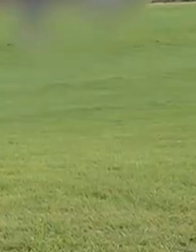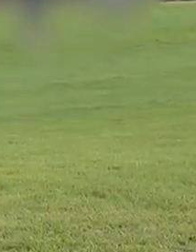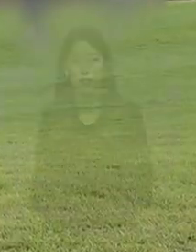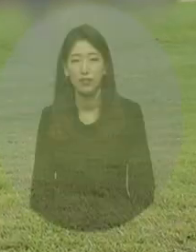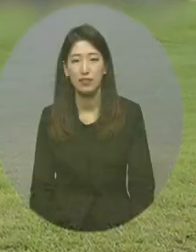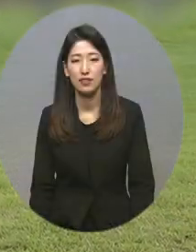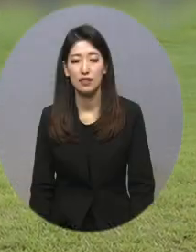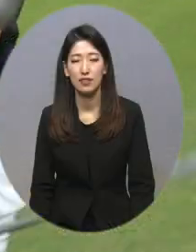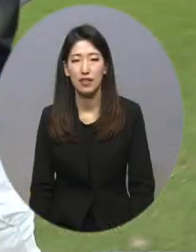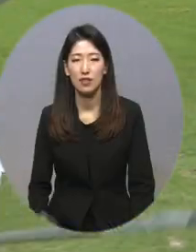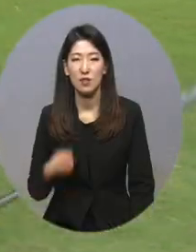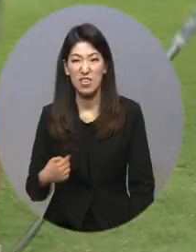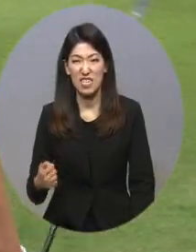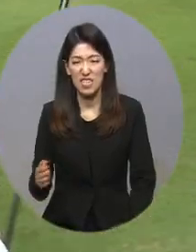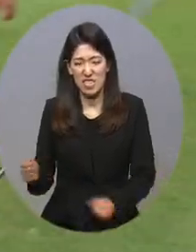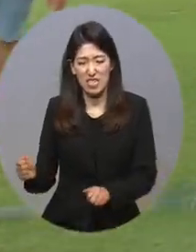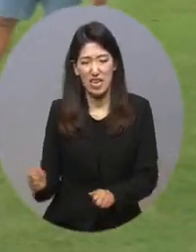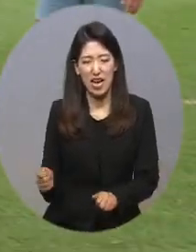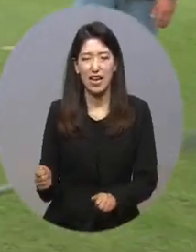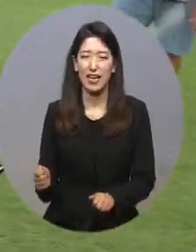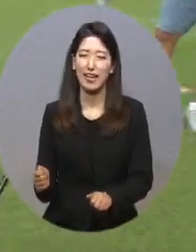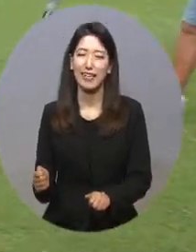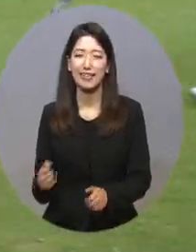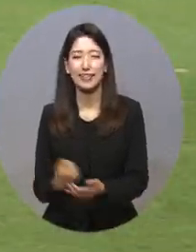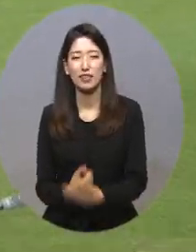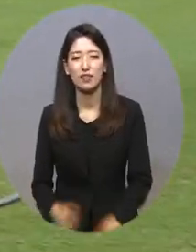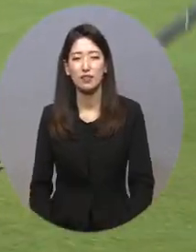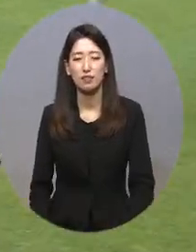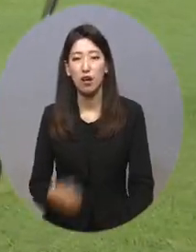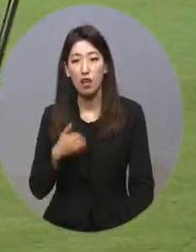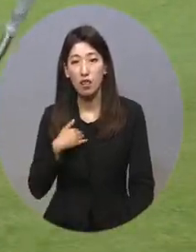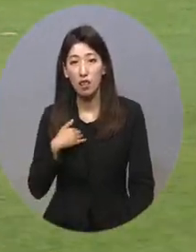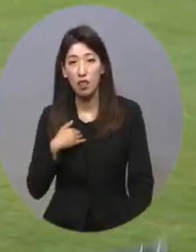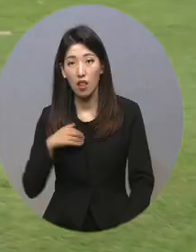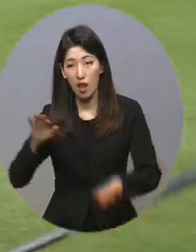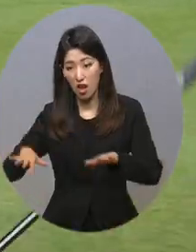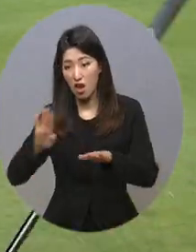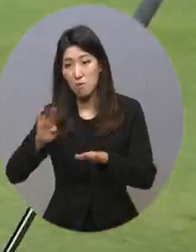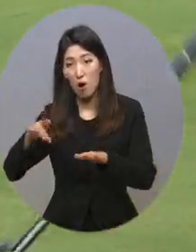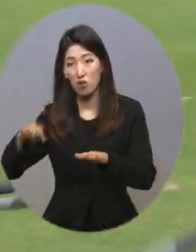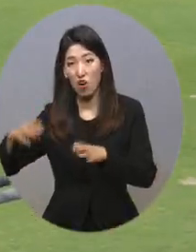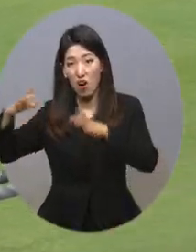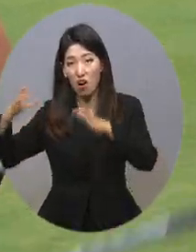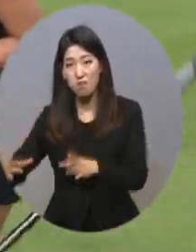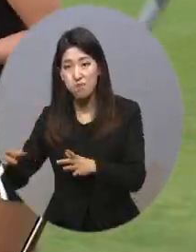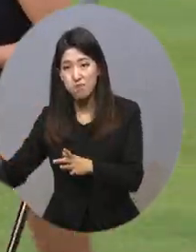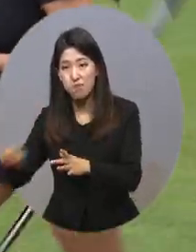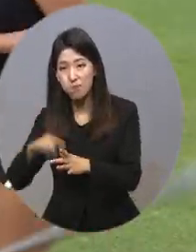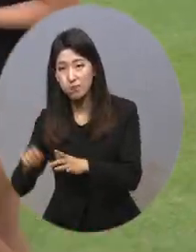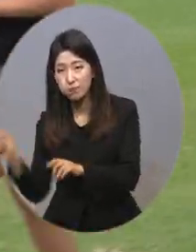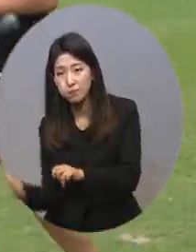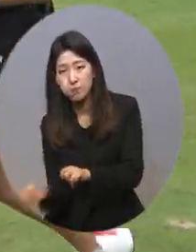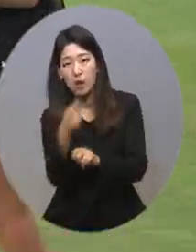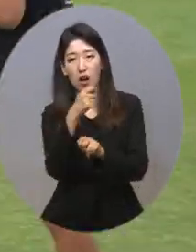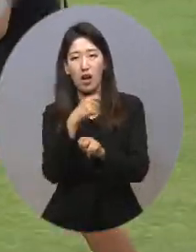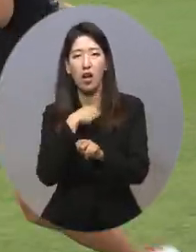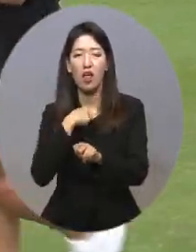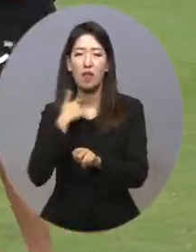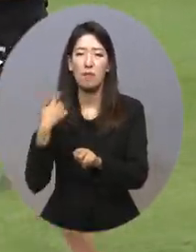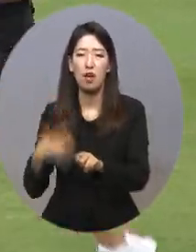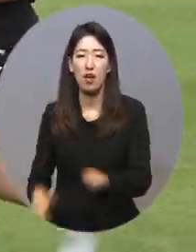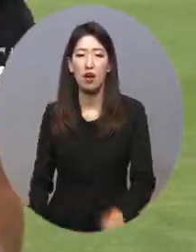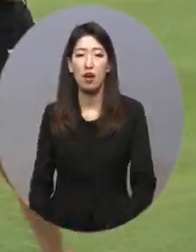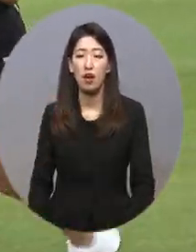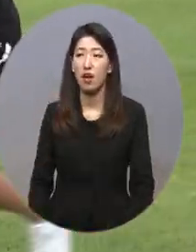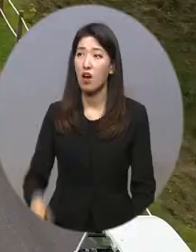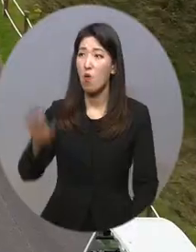힘들어 갔네. 어 나 펑커 한 번도 안 찼는데 큰일 났다. 아 오빠 펑커 맞았어요? 왜? 아 얇게 맞았어. 응. 오빠 잘